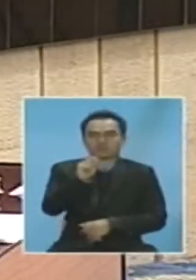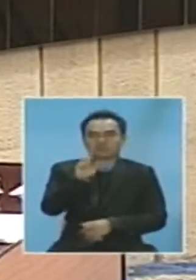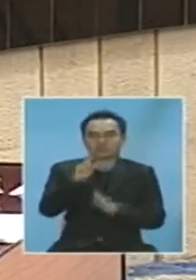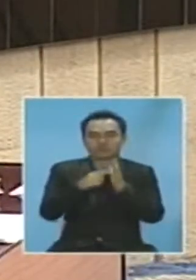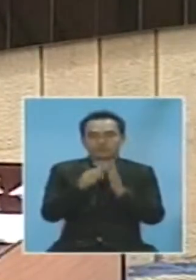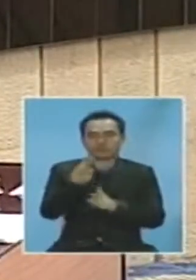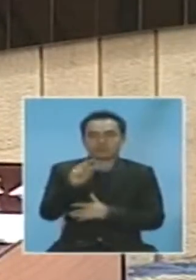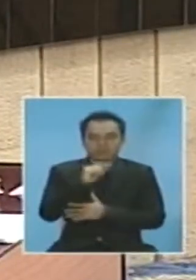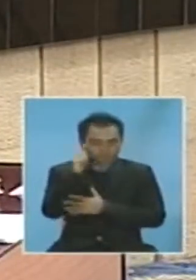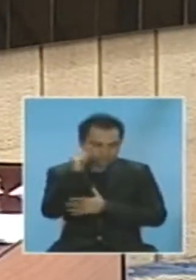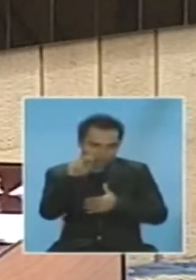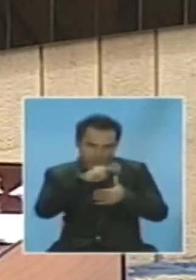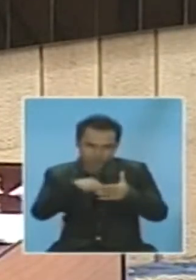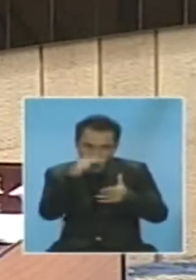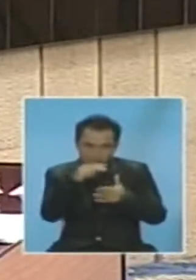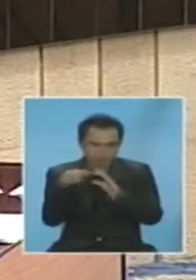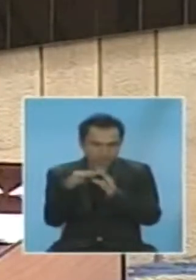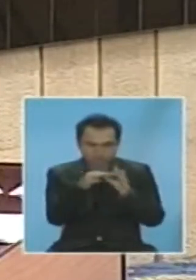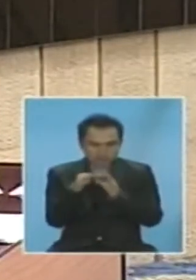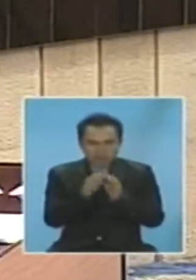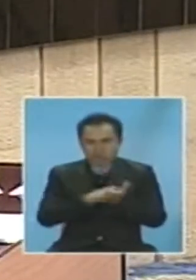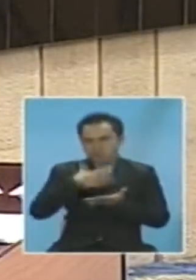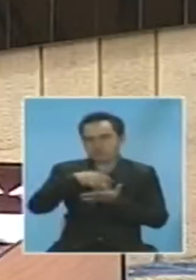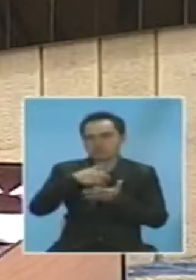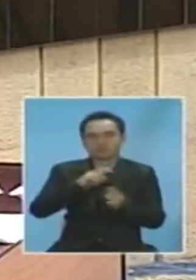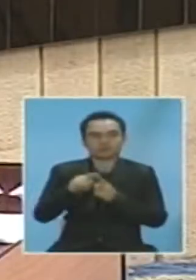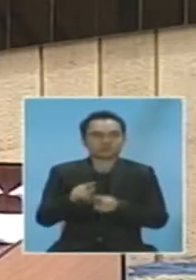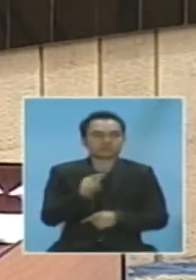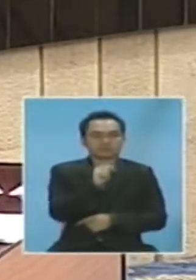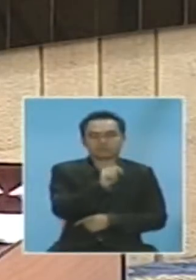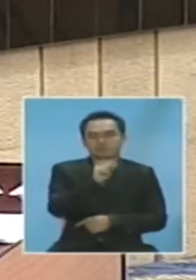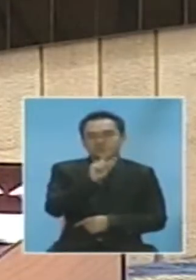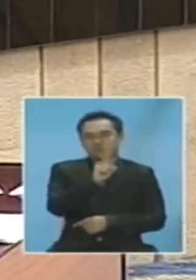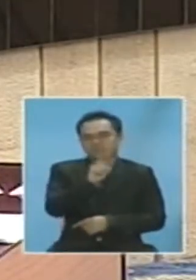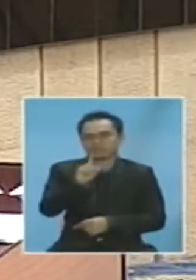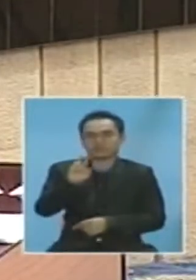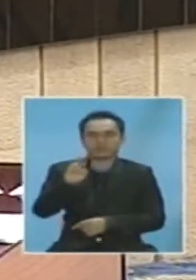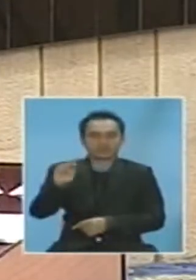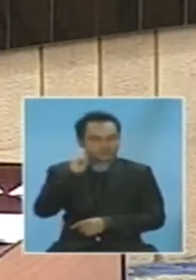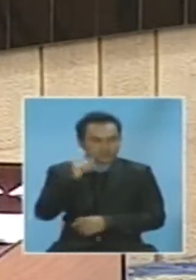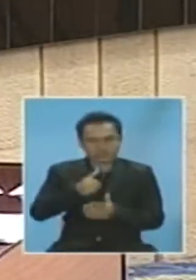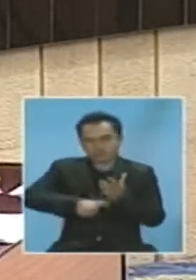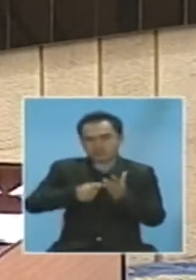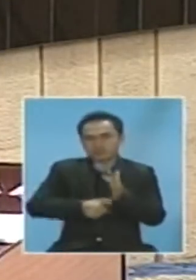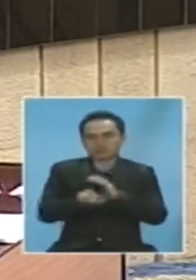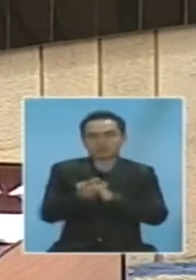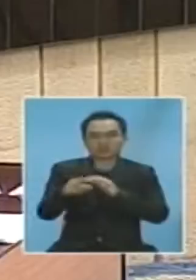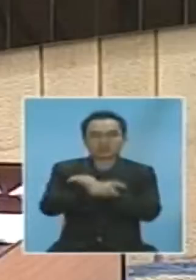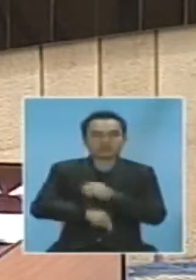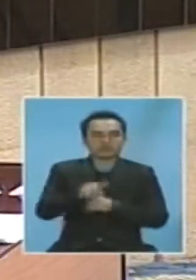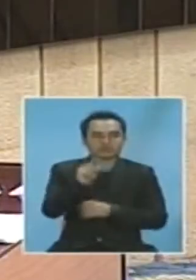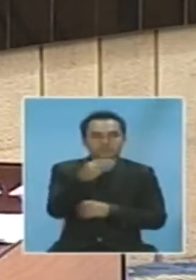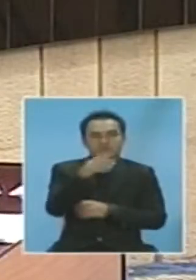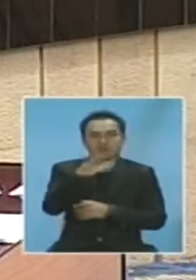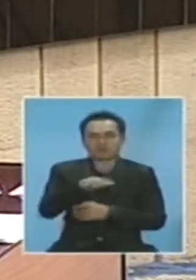ะมานำสื่อพักล้างรายงานของ TDI และเหตุผลการรับจำนำข้าวในราคา 15,000 บา